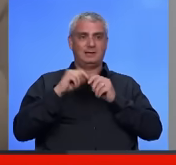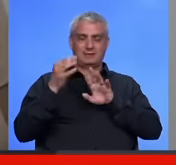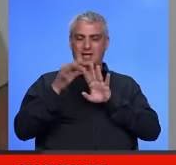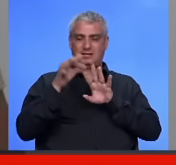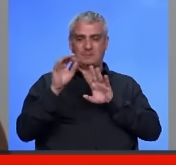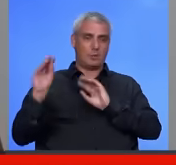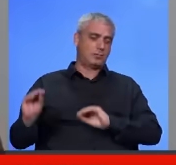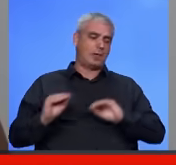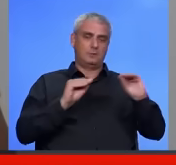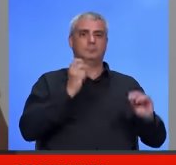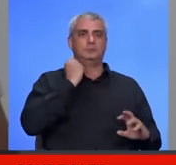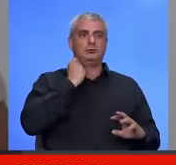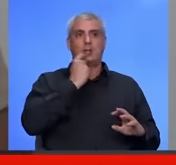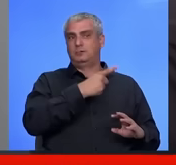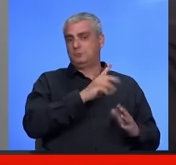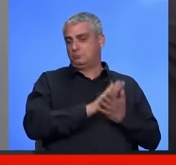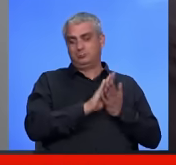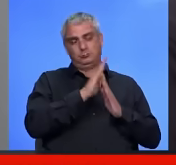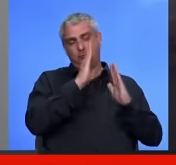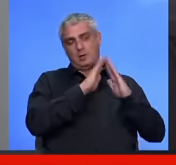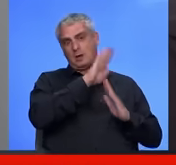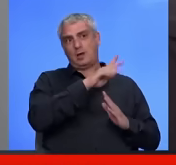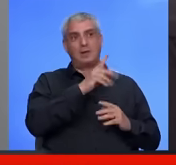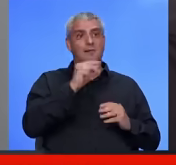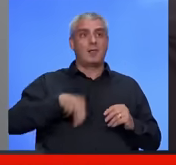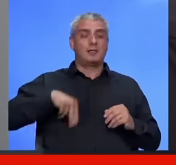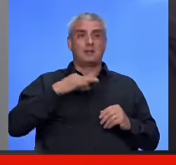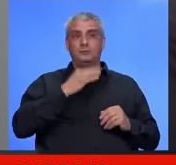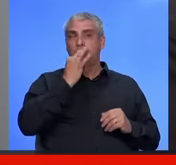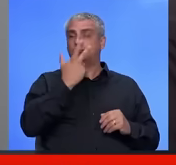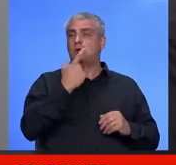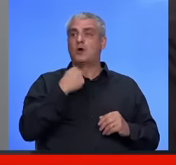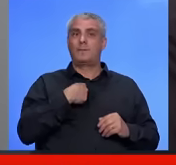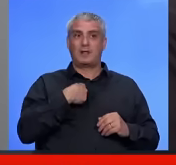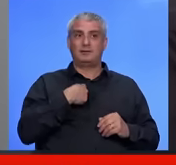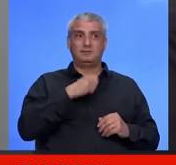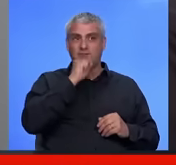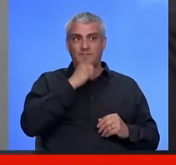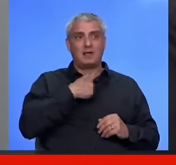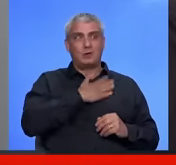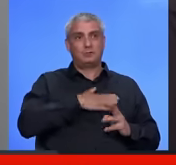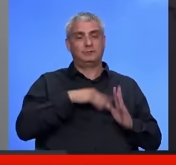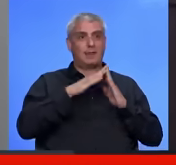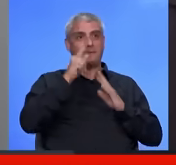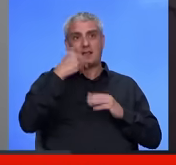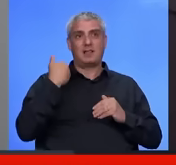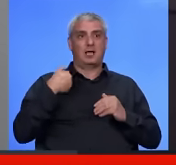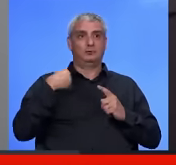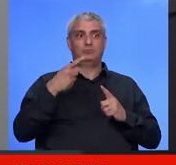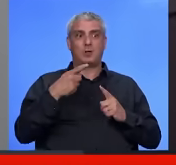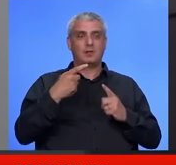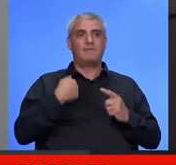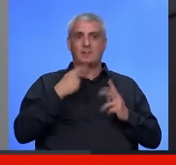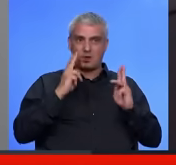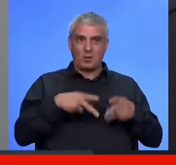לעסק לציפורניים, ופשוט היא שמה. עם הנכד שלי, בן 3, הוא אומר לי, טאטה, אני רוצה לבית שלך בקריית שמונה, ואני